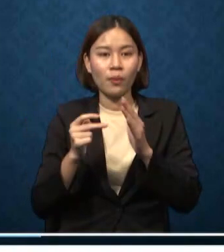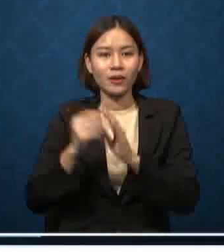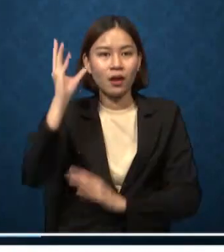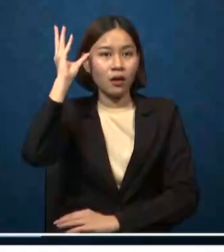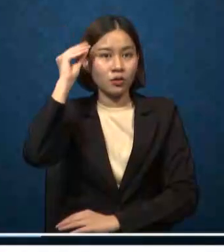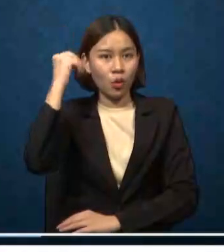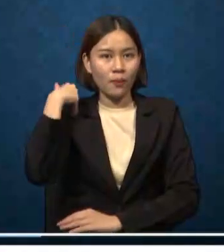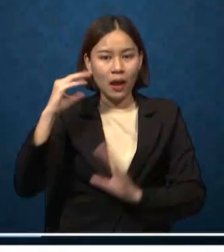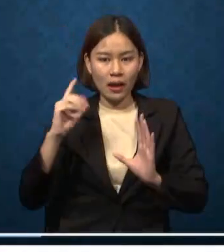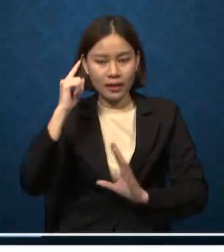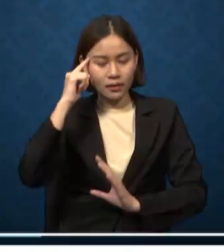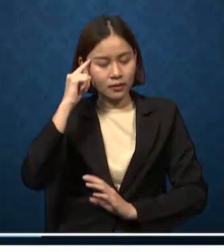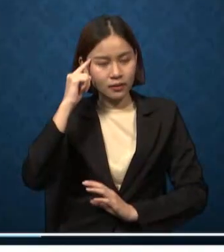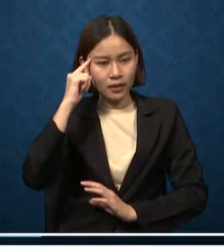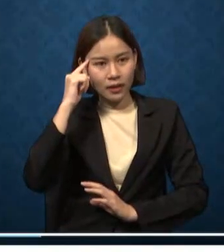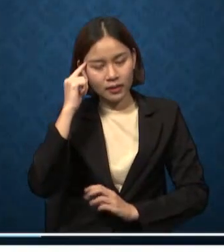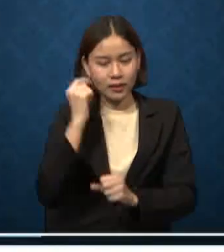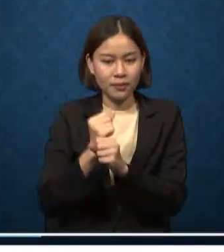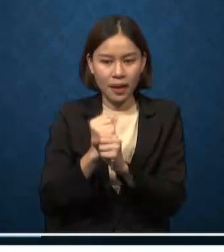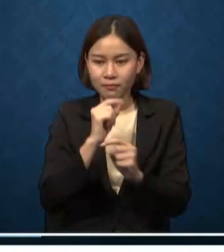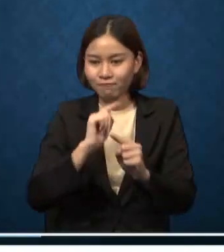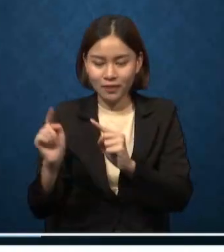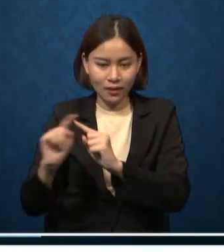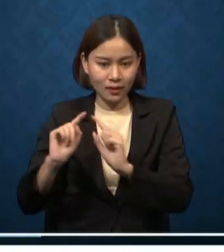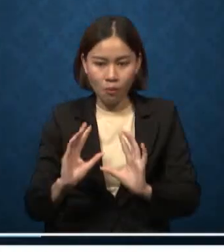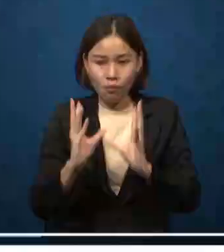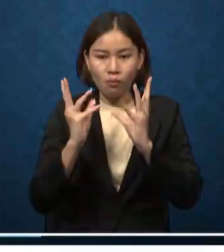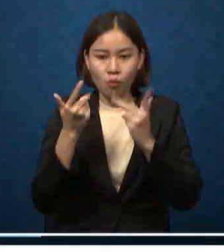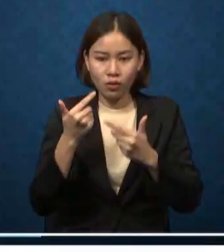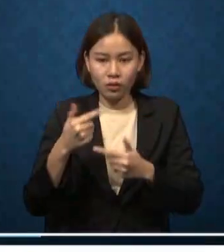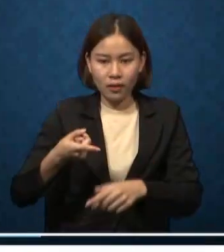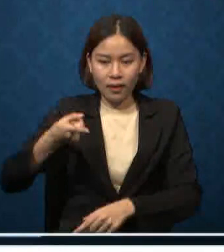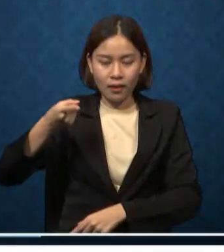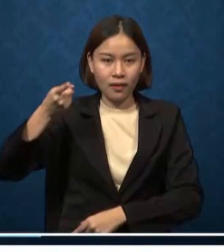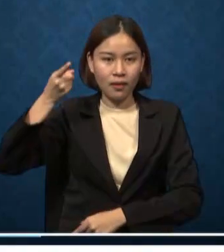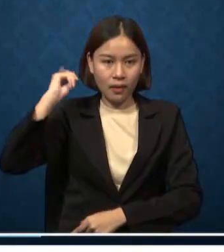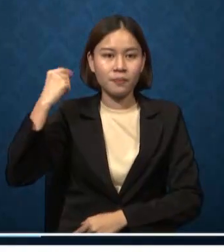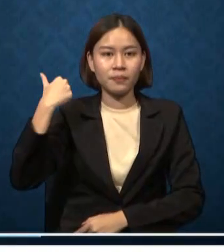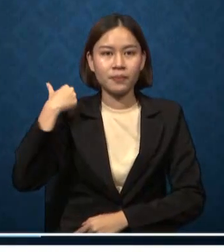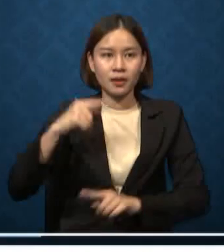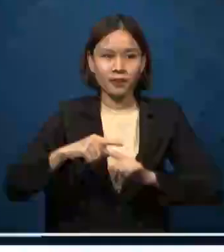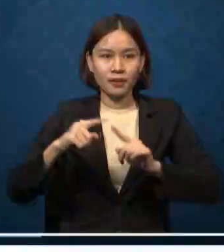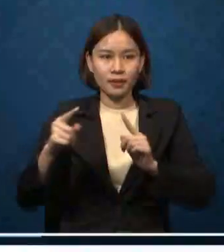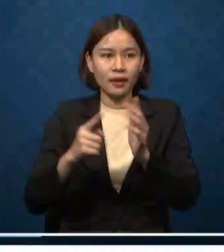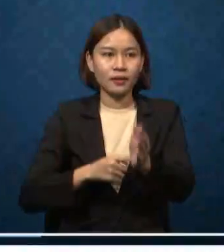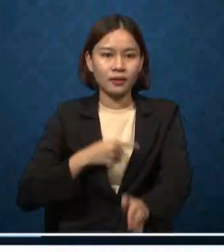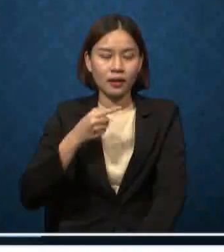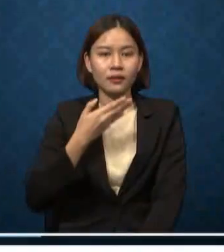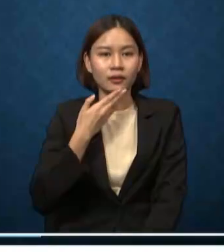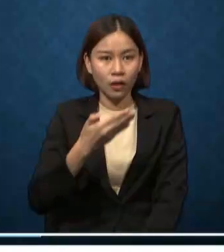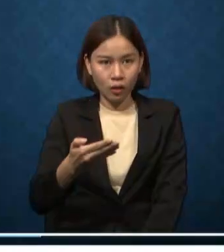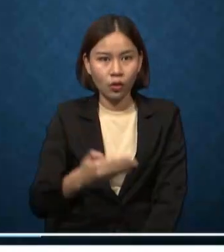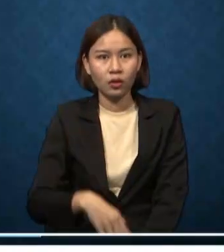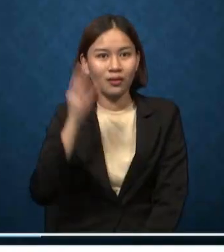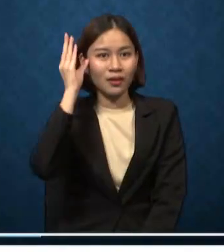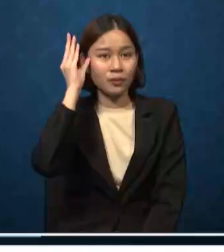เกิดการสูญเสียการทำงานหลายๆด้านพร้อมกันอย่างช้าๆแต่ถาวรภาวะสม